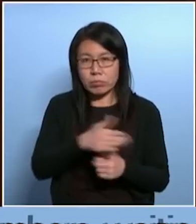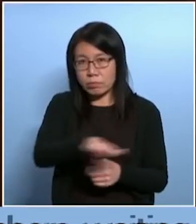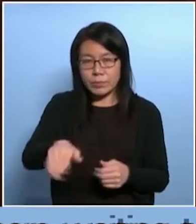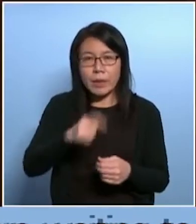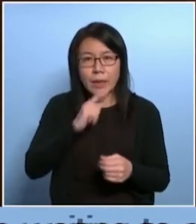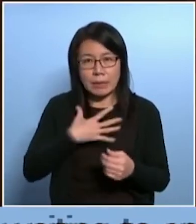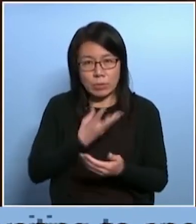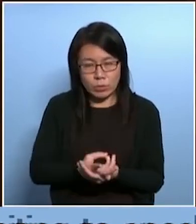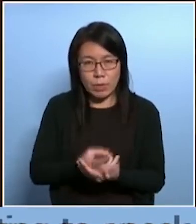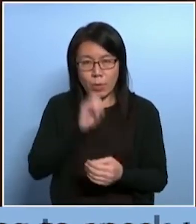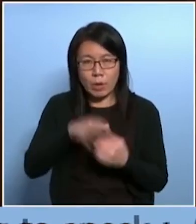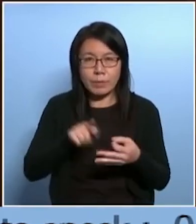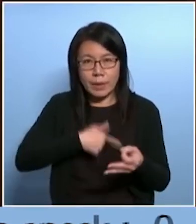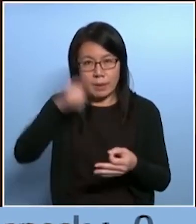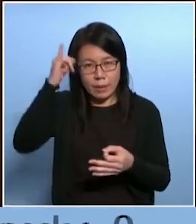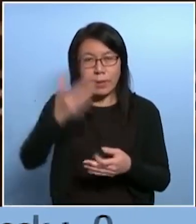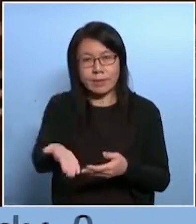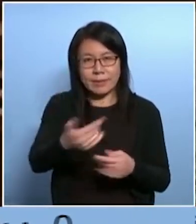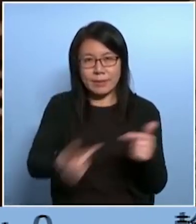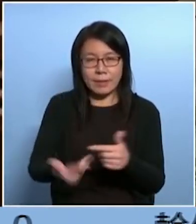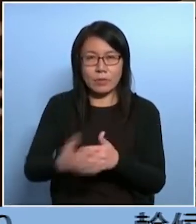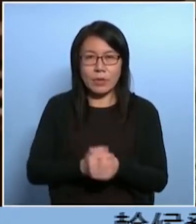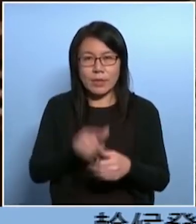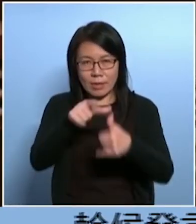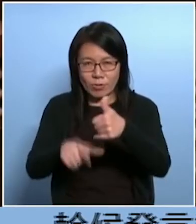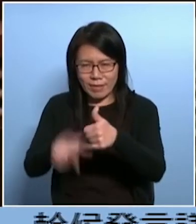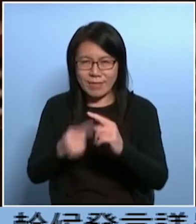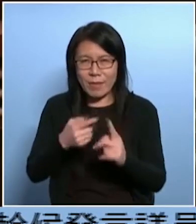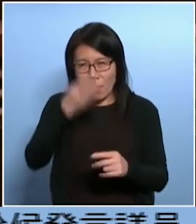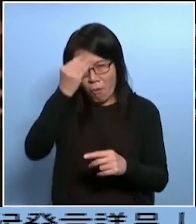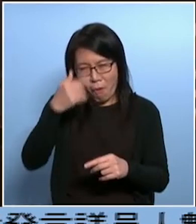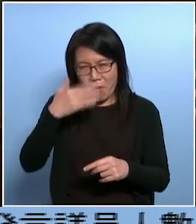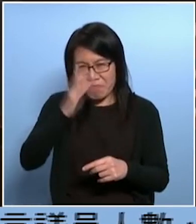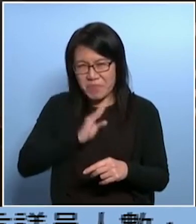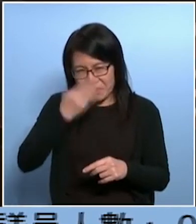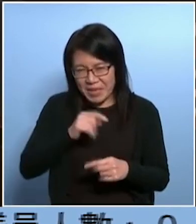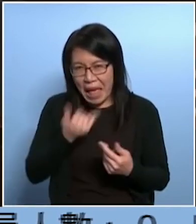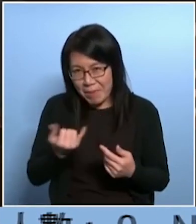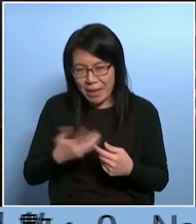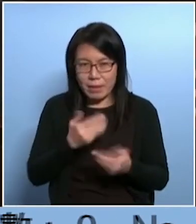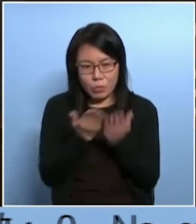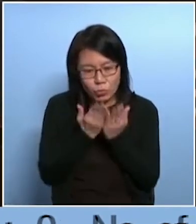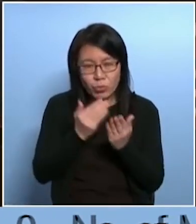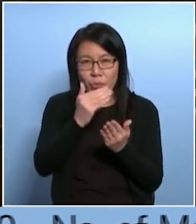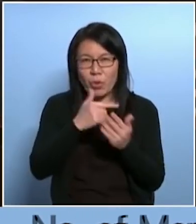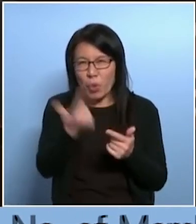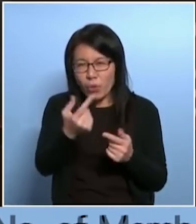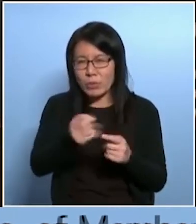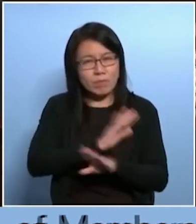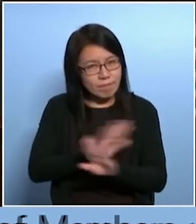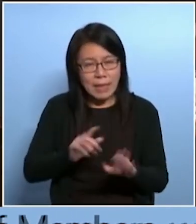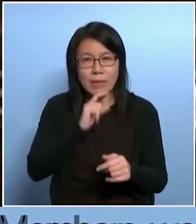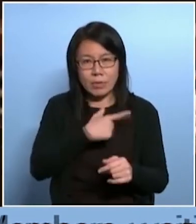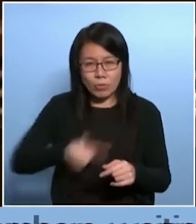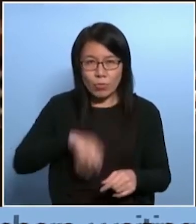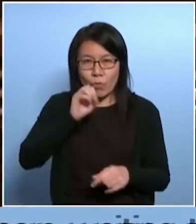家是小心的。郭榮鏗議員，請你繼續。 主席，一個人有沒有學識呢，就絕對不是看一個人的學歷的。即好像有些議員這